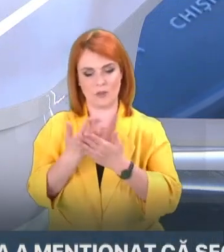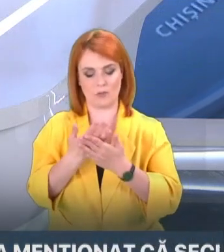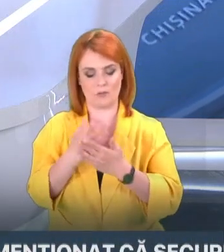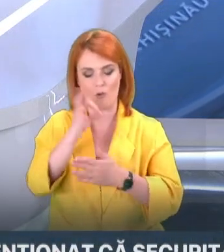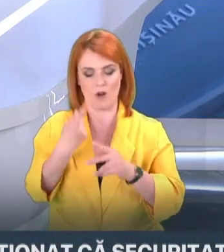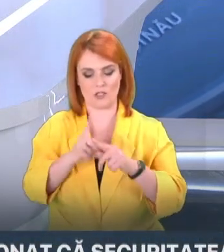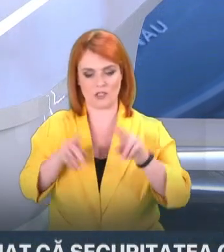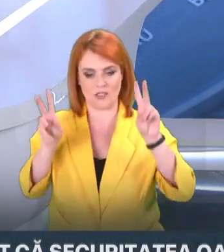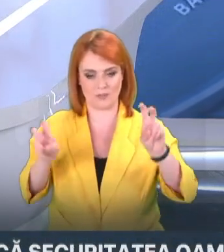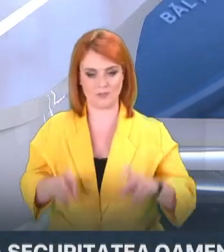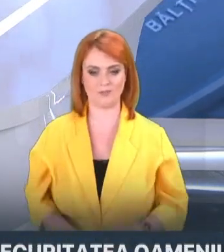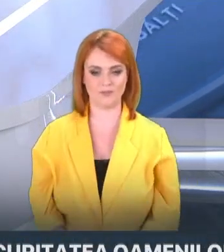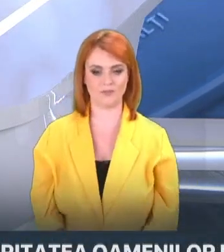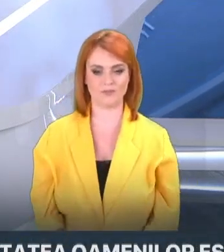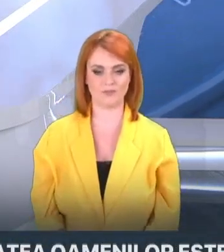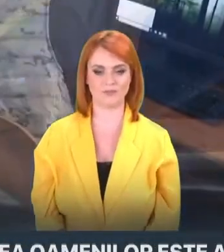studio.